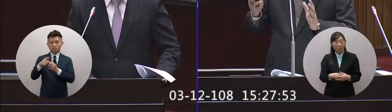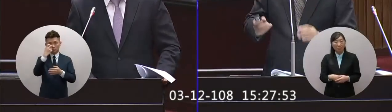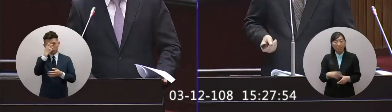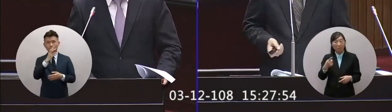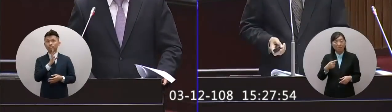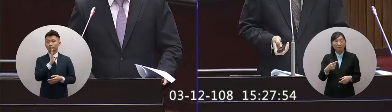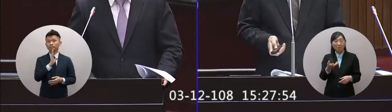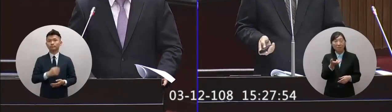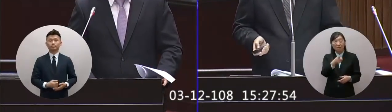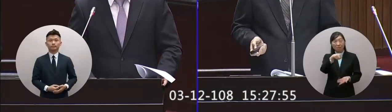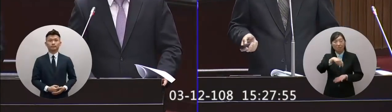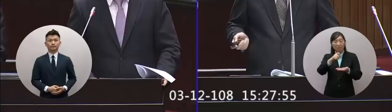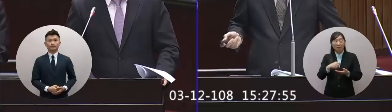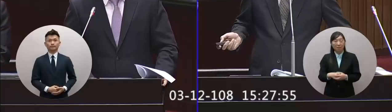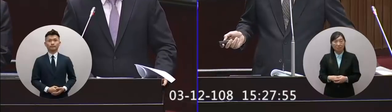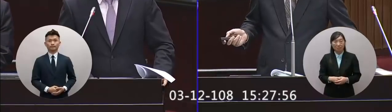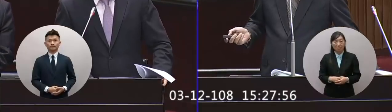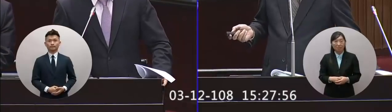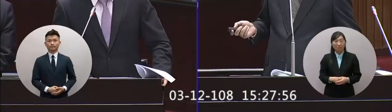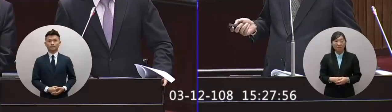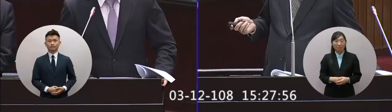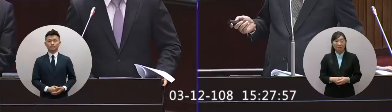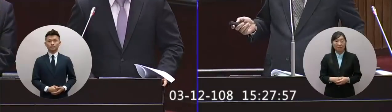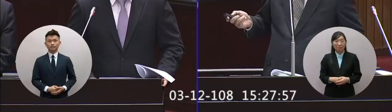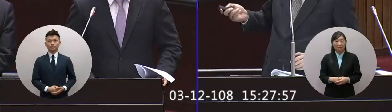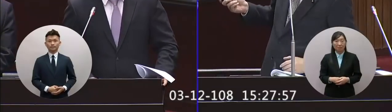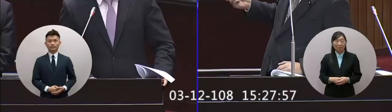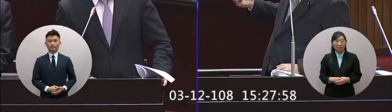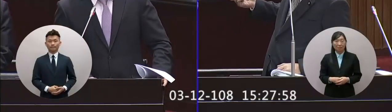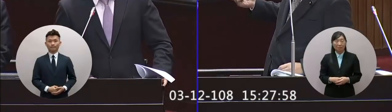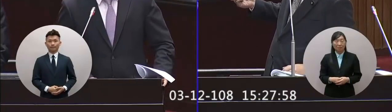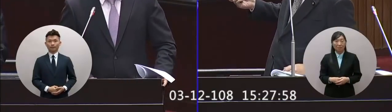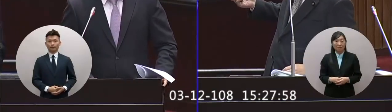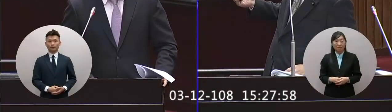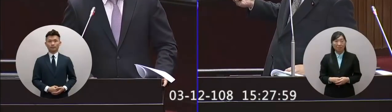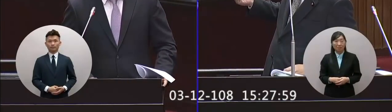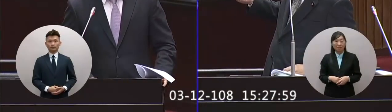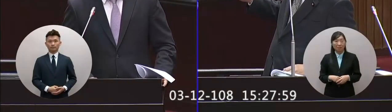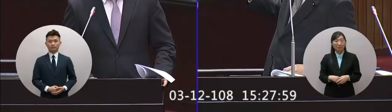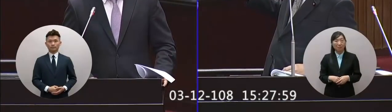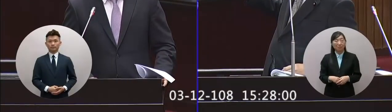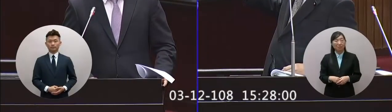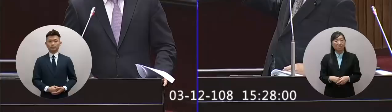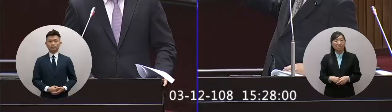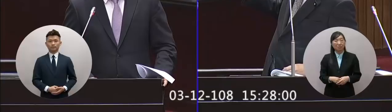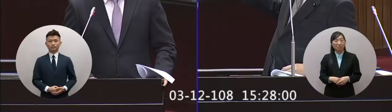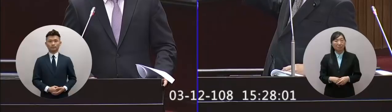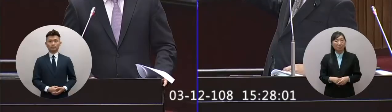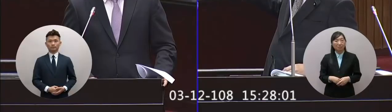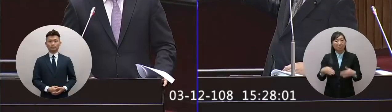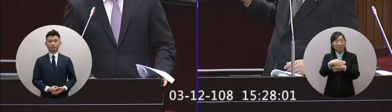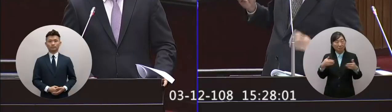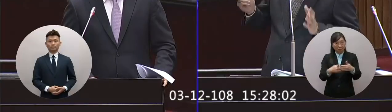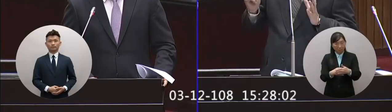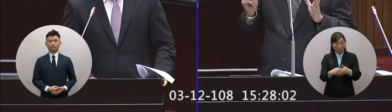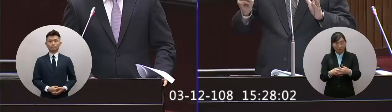这个从你刚刚这样子提的，就是说，其实我们现在哦，来看下面，交通